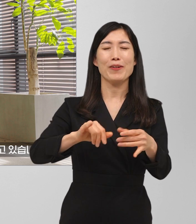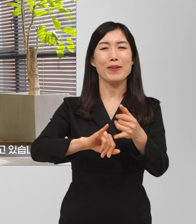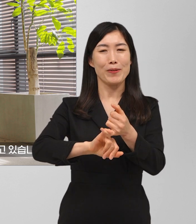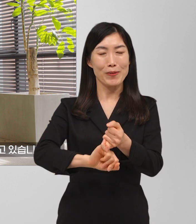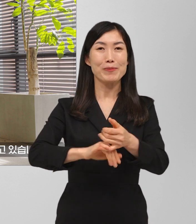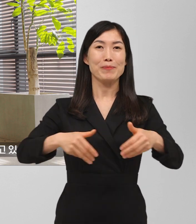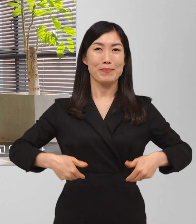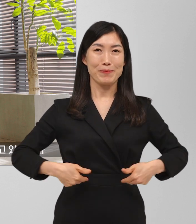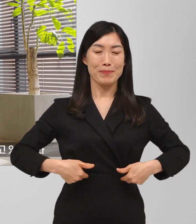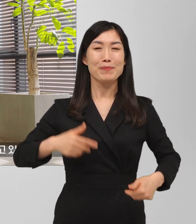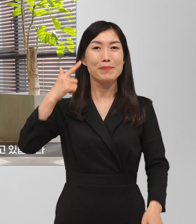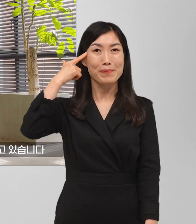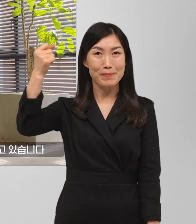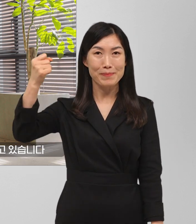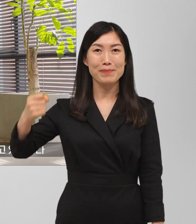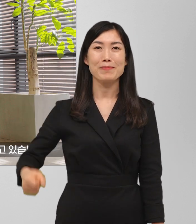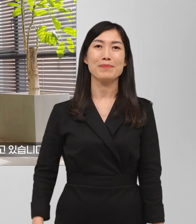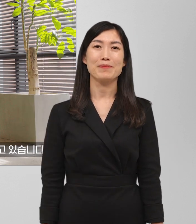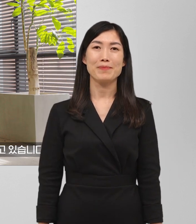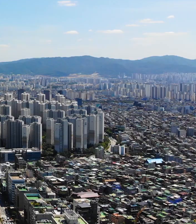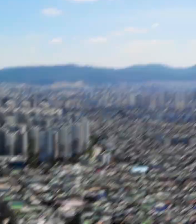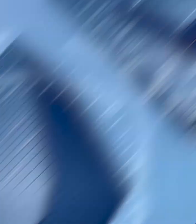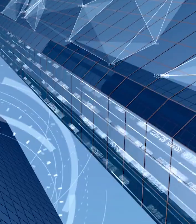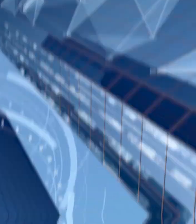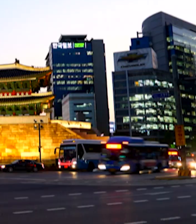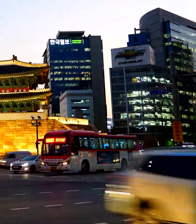꼭 필수 요소라고 생각을 하고 있습니다.